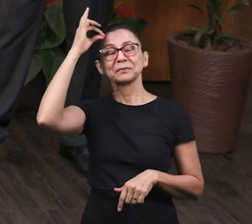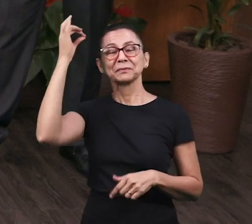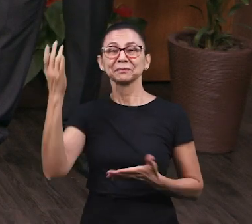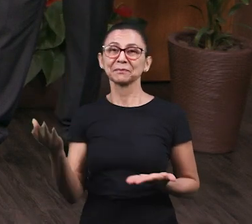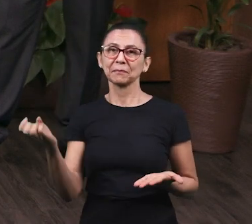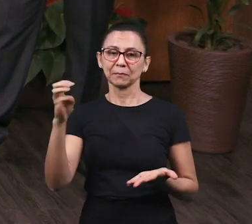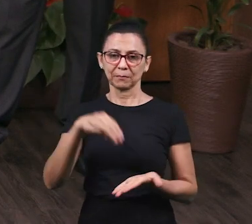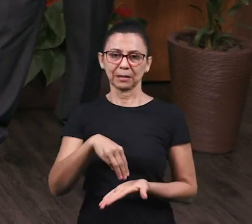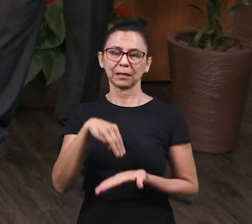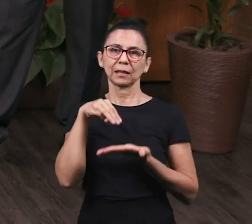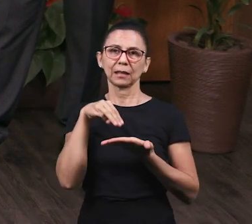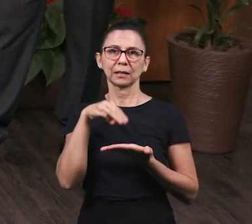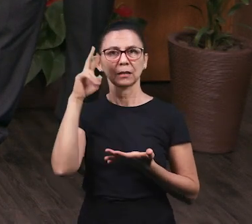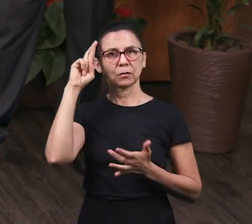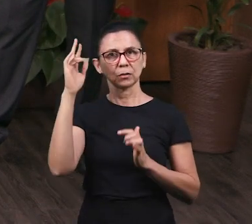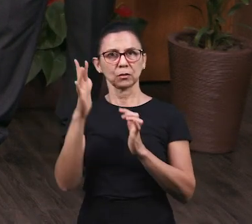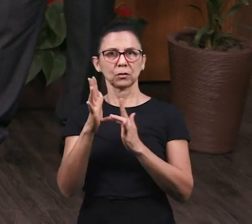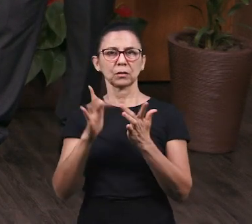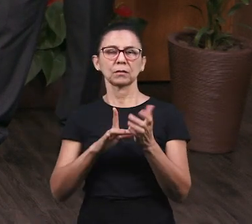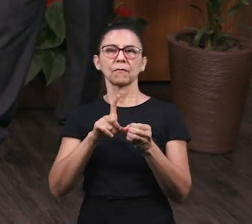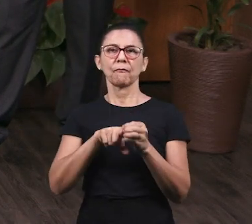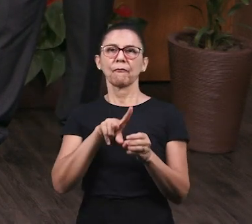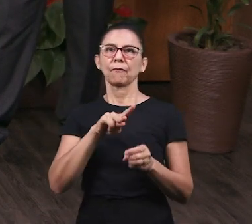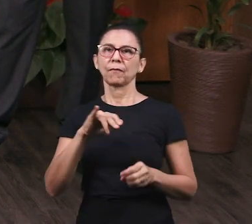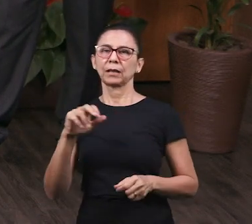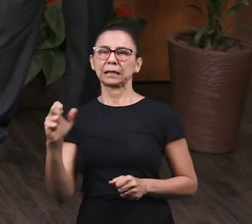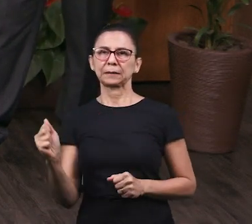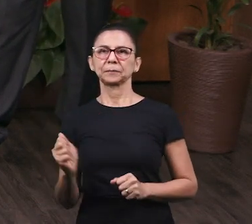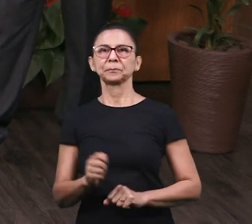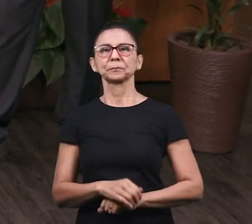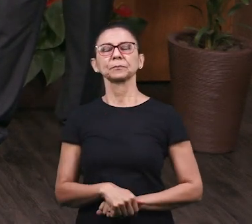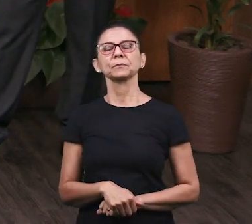Maranatha, le Seigneur Jésus vient.